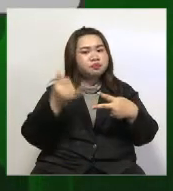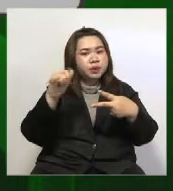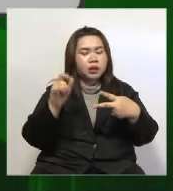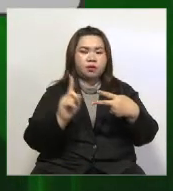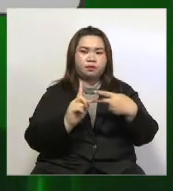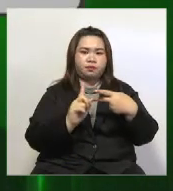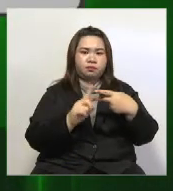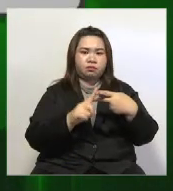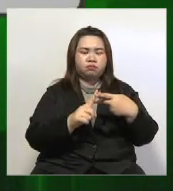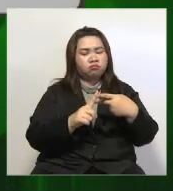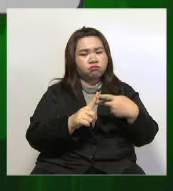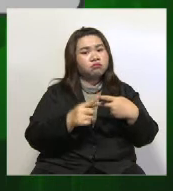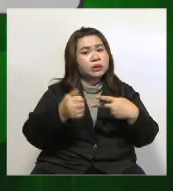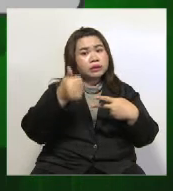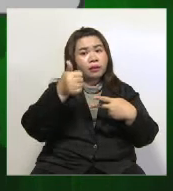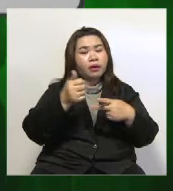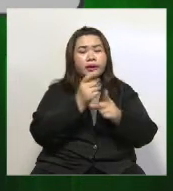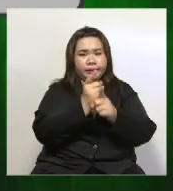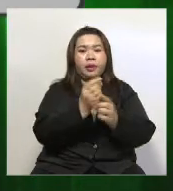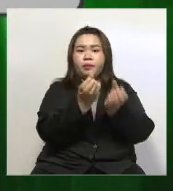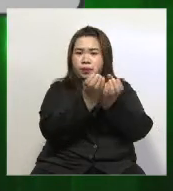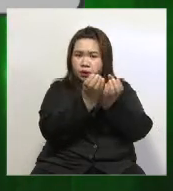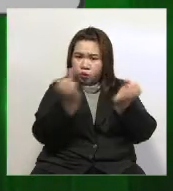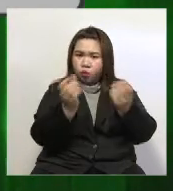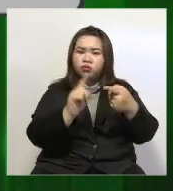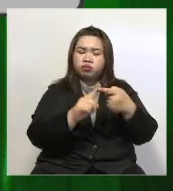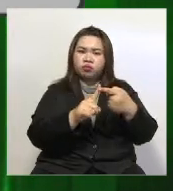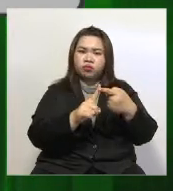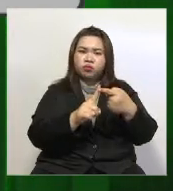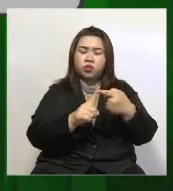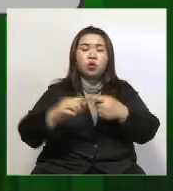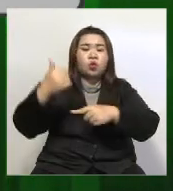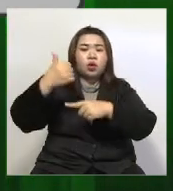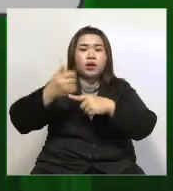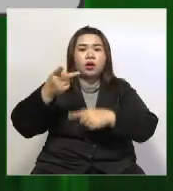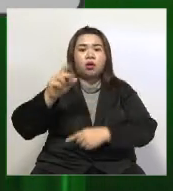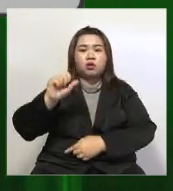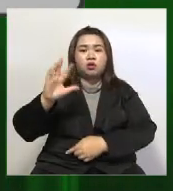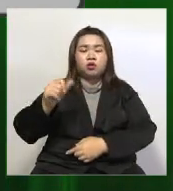างแรกมองว่าไม่ขัดหรือแย้งกับรัฐธรรมนูญก็จะทำให้คำสั่งหัวหน้าคสช.ที่